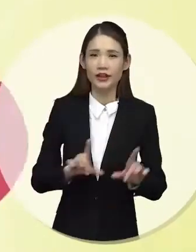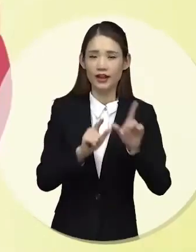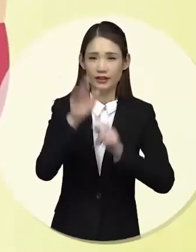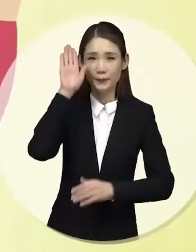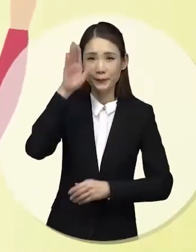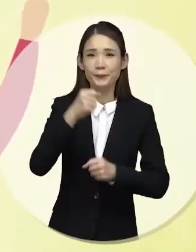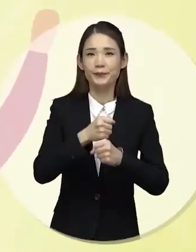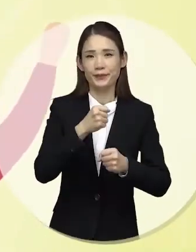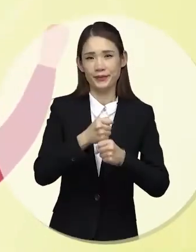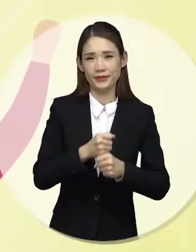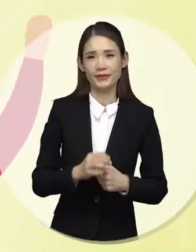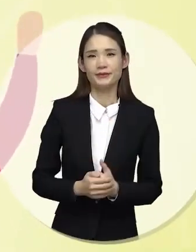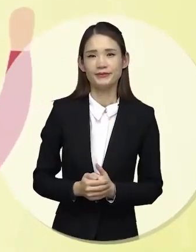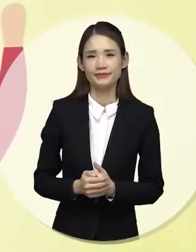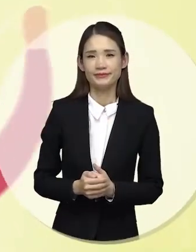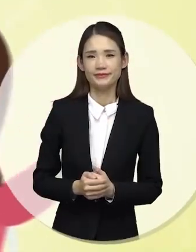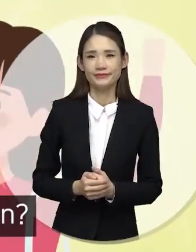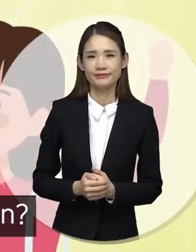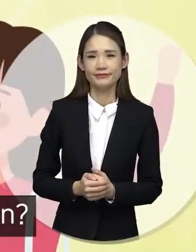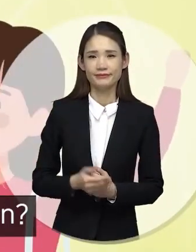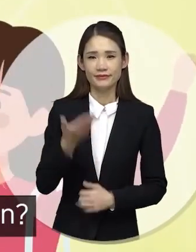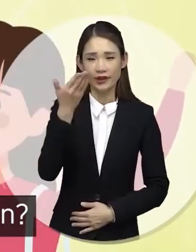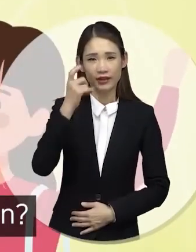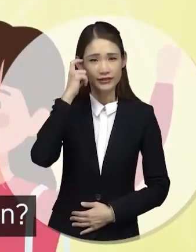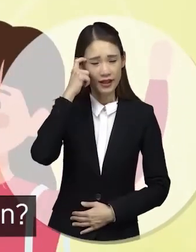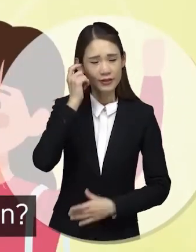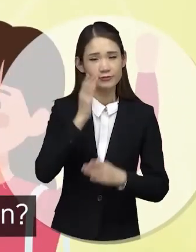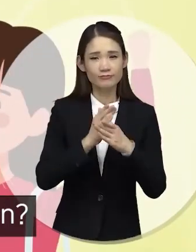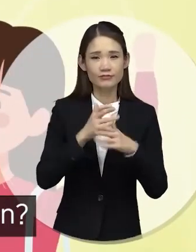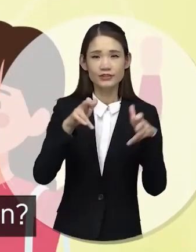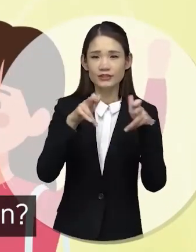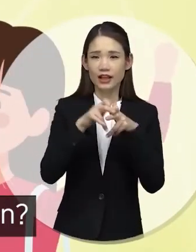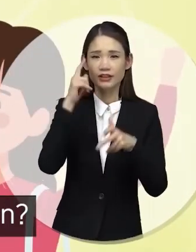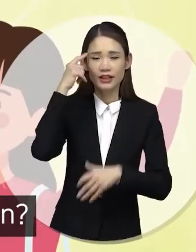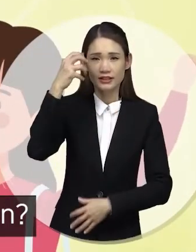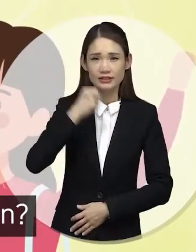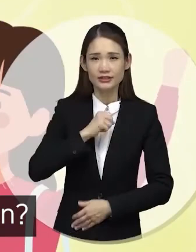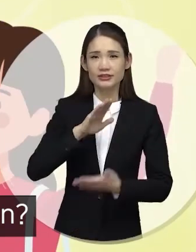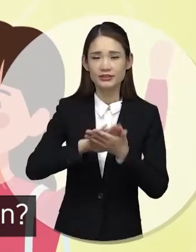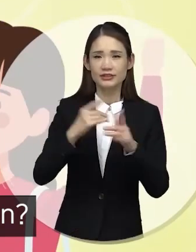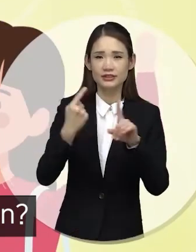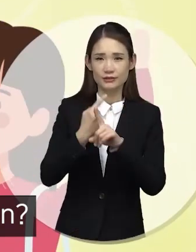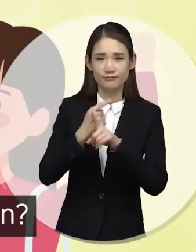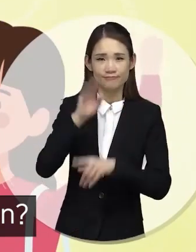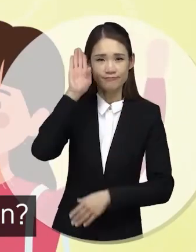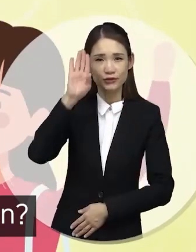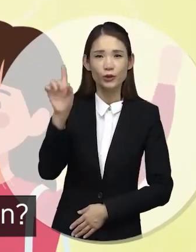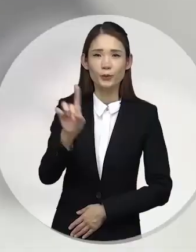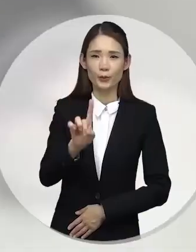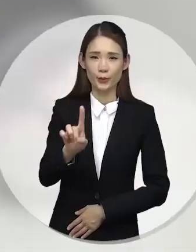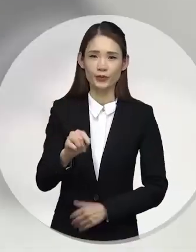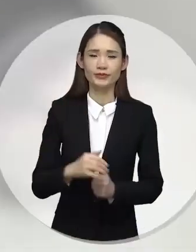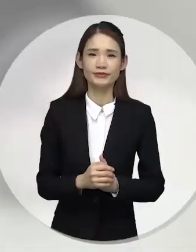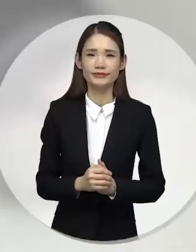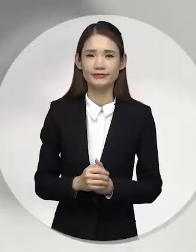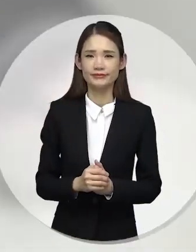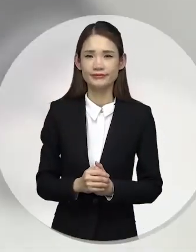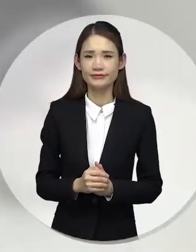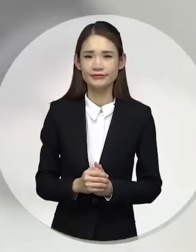살아가는 미래를 만들어갈 것입니다. 당신이 생각하는 장애인식의 미래는 무엇인가요?